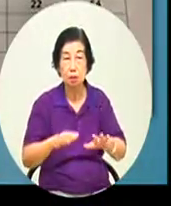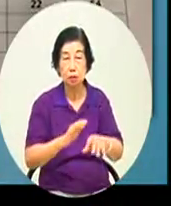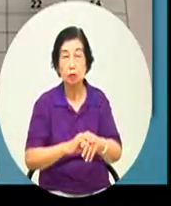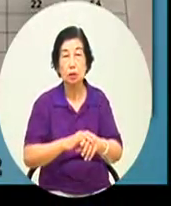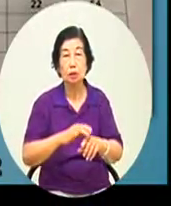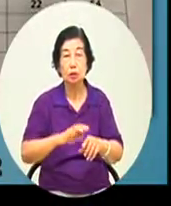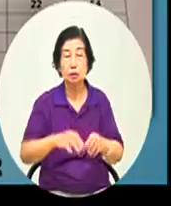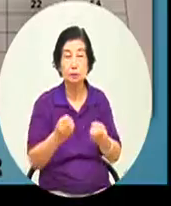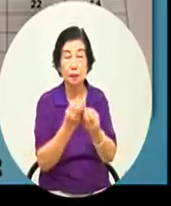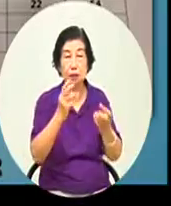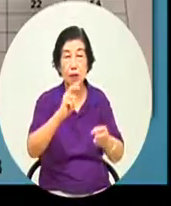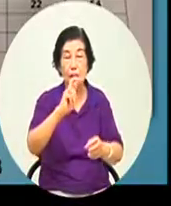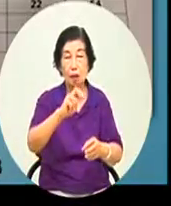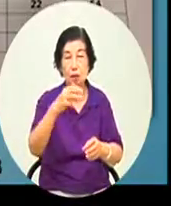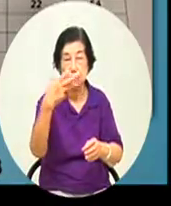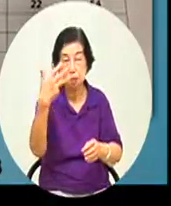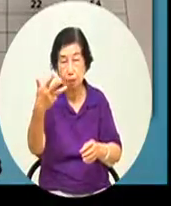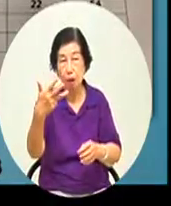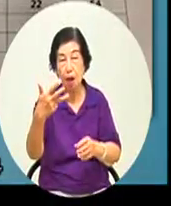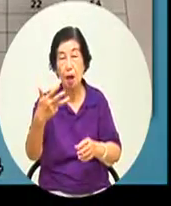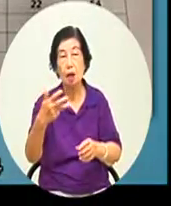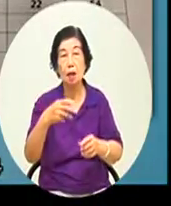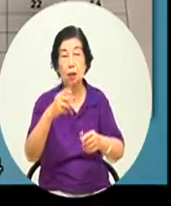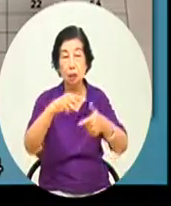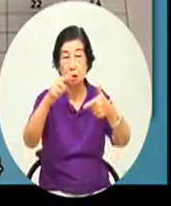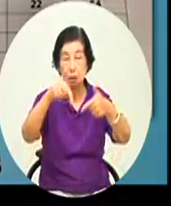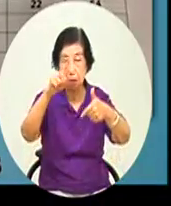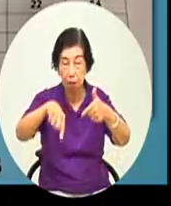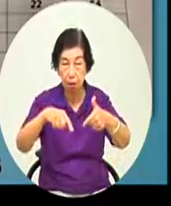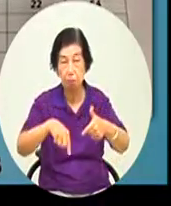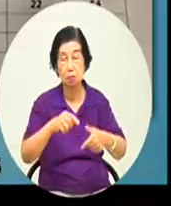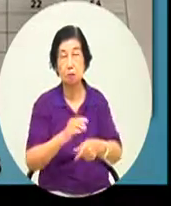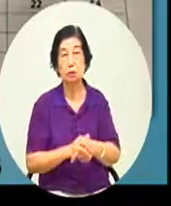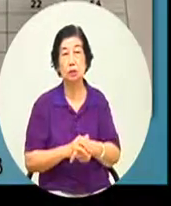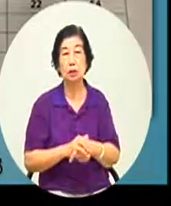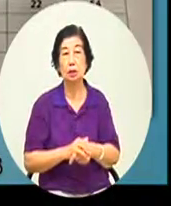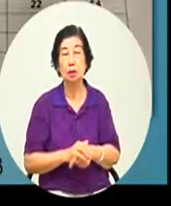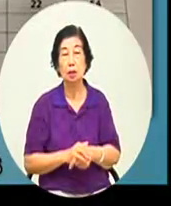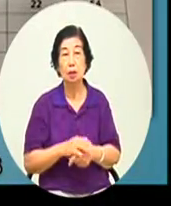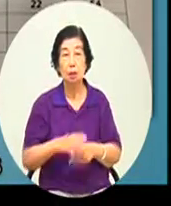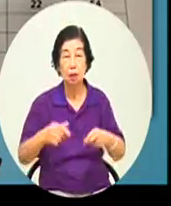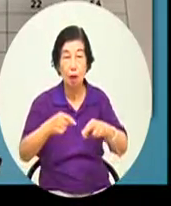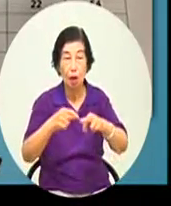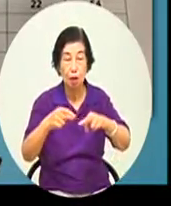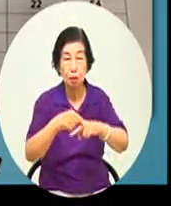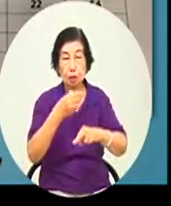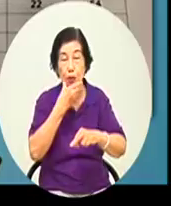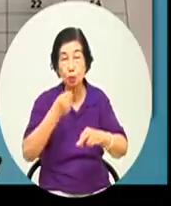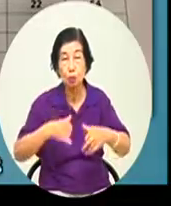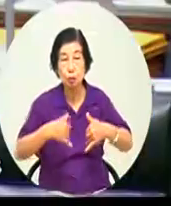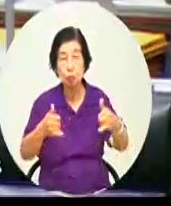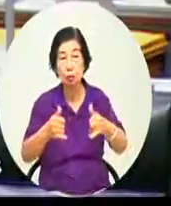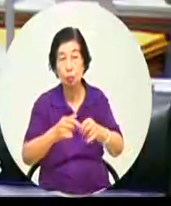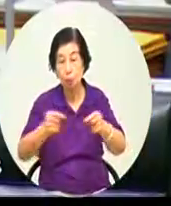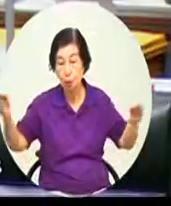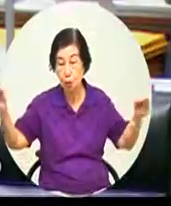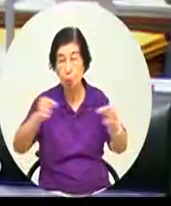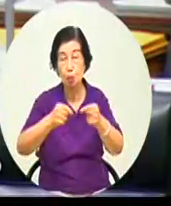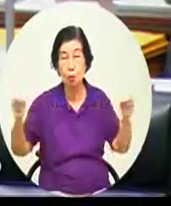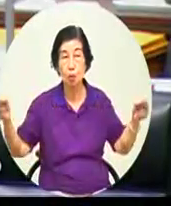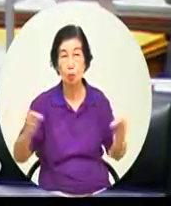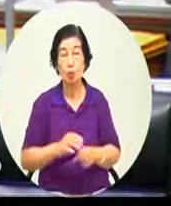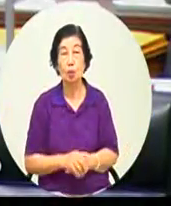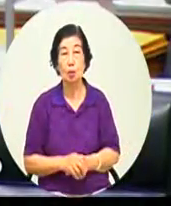7人受伤。得得啊，你啦，局长，你知道金福路有多长吗？局长， 陈局长，请答